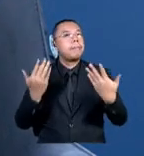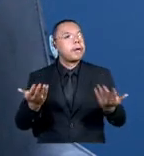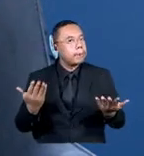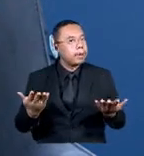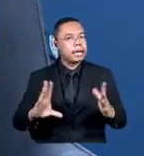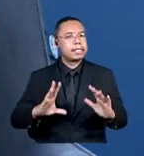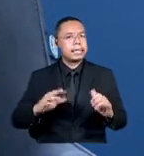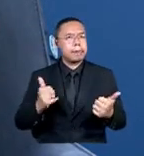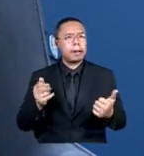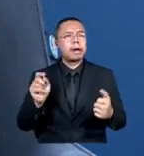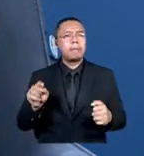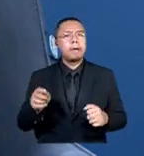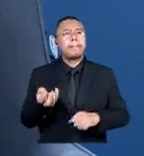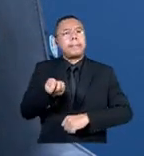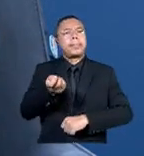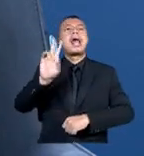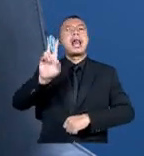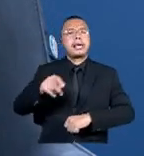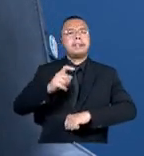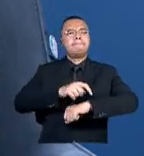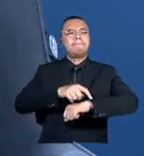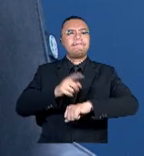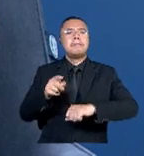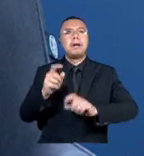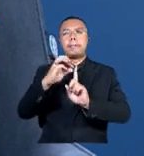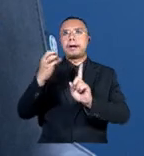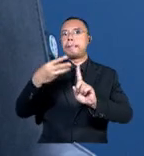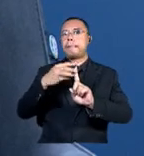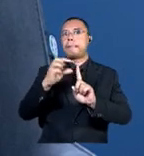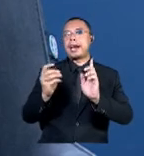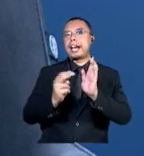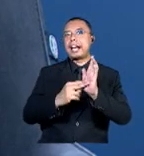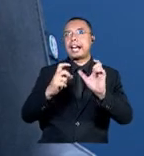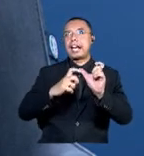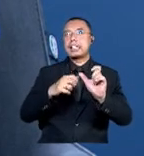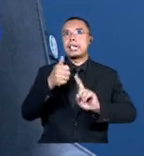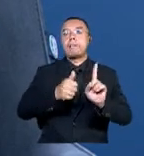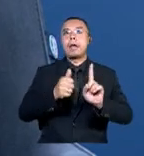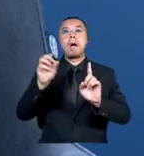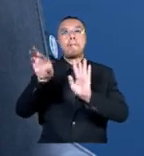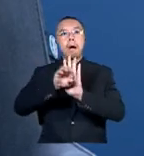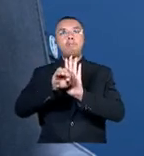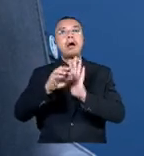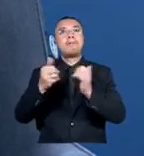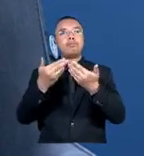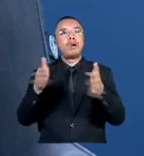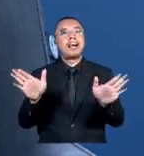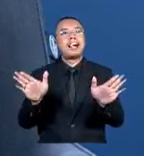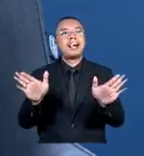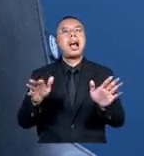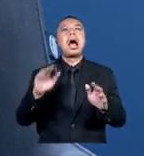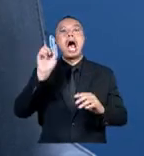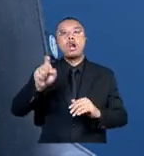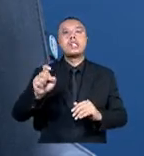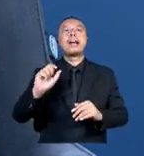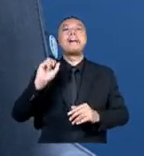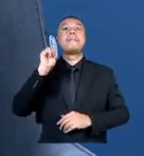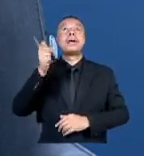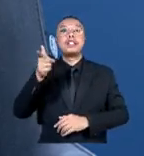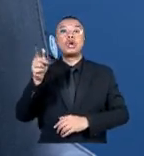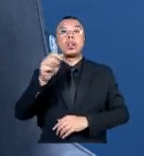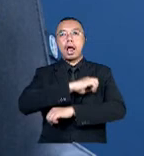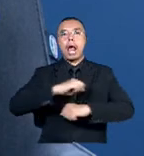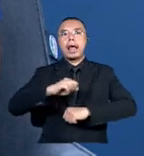bagaimana kesiapannya. Karena sebentar lagi nih, Peparnas ke-16 Papua akan digelar. Seharusnya sesuai dengan jadwal, besok para atlet